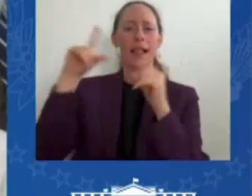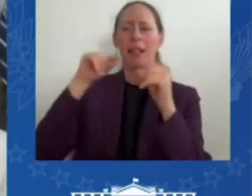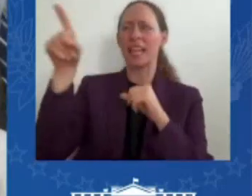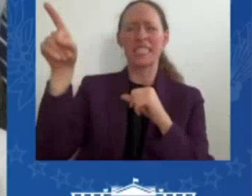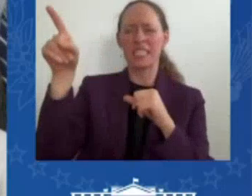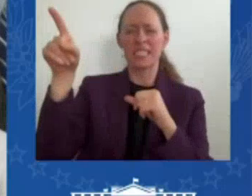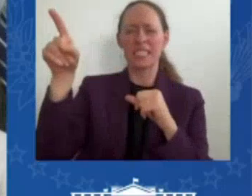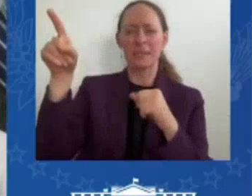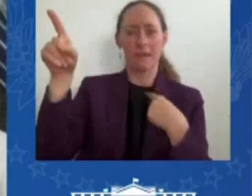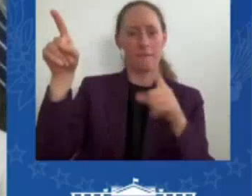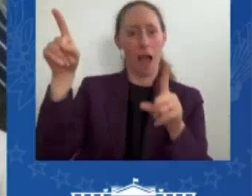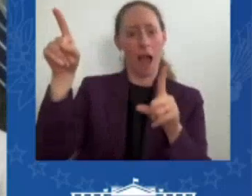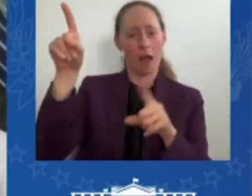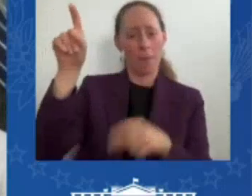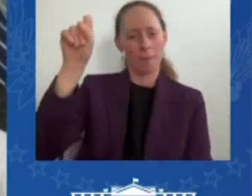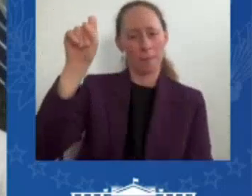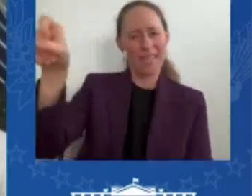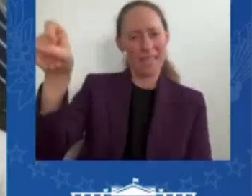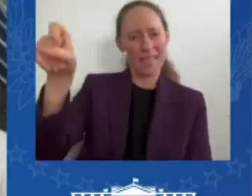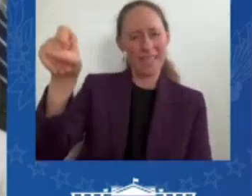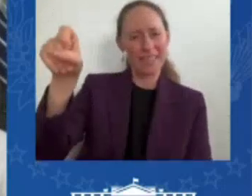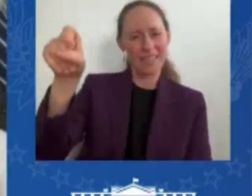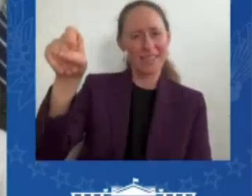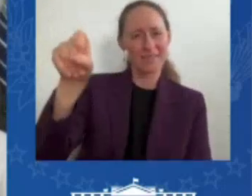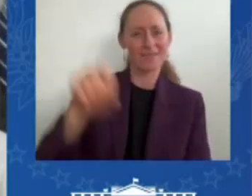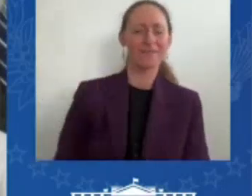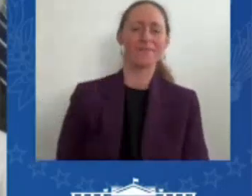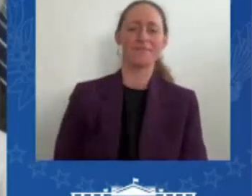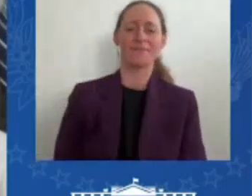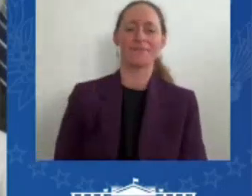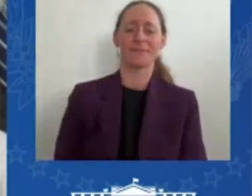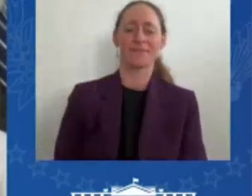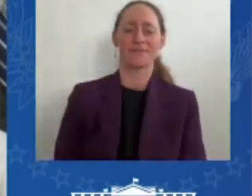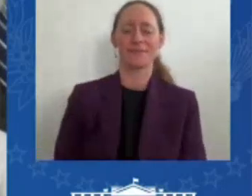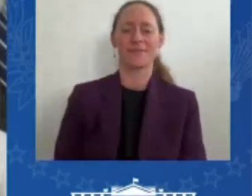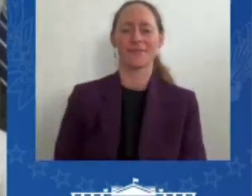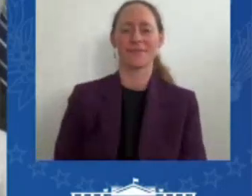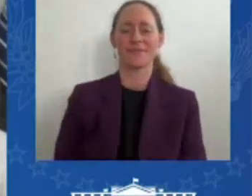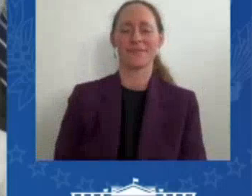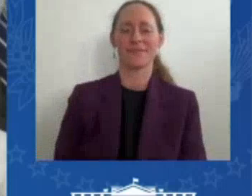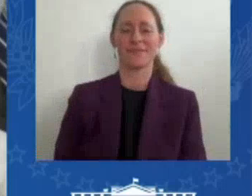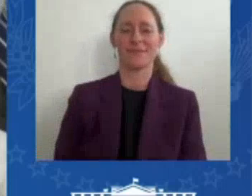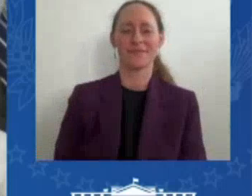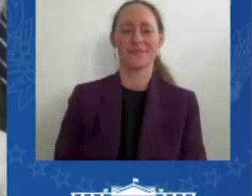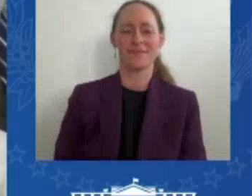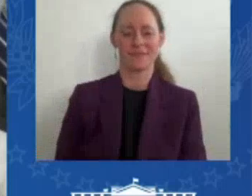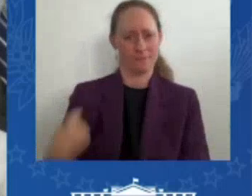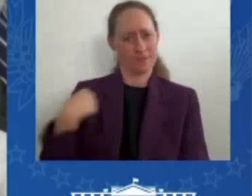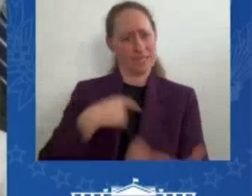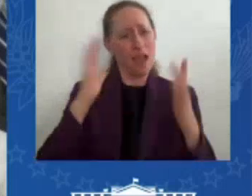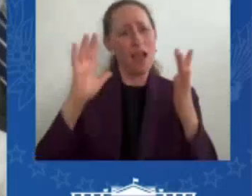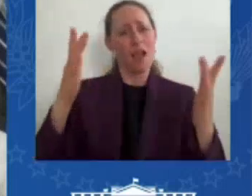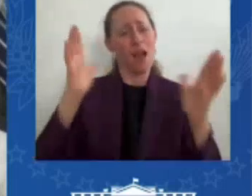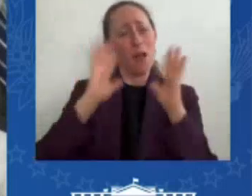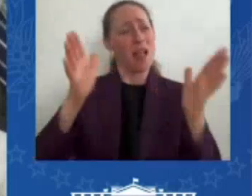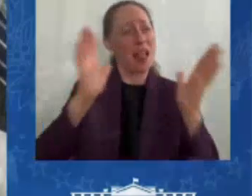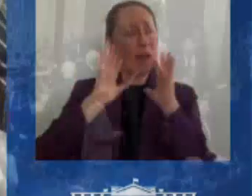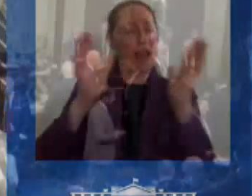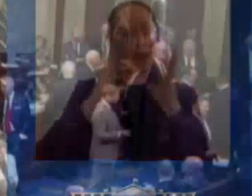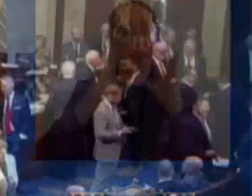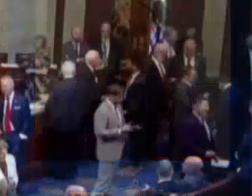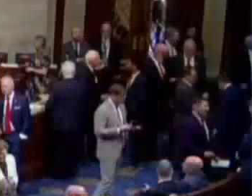come vengono utilizzati perché questo è l'altro grosso problema che i soldi vanno in corruzione vanno cioè